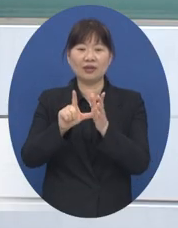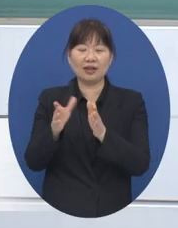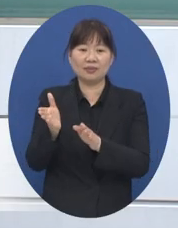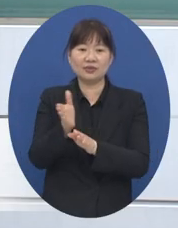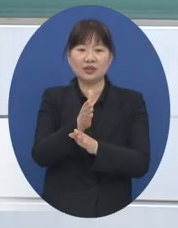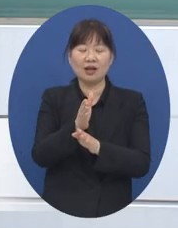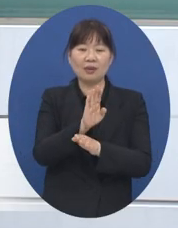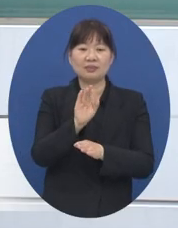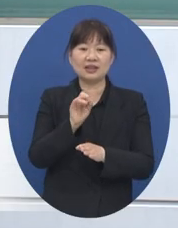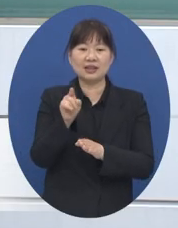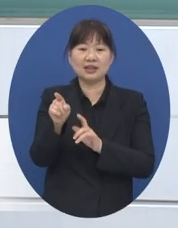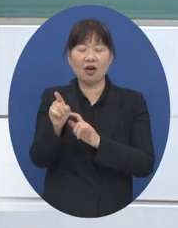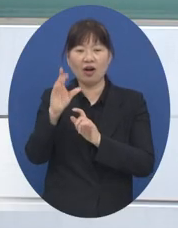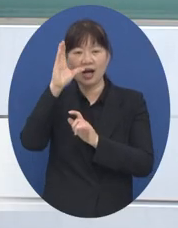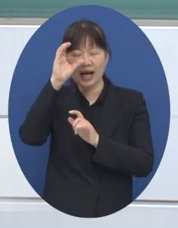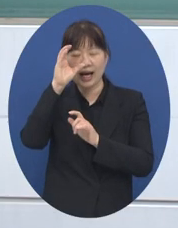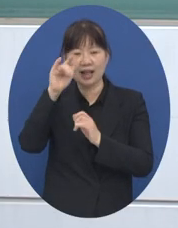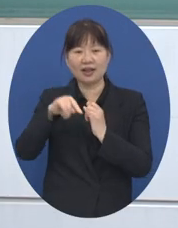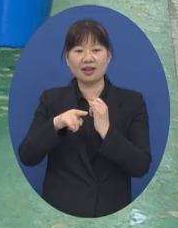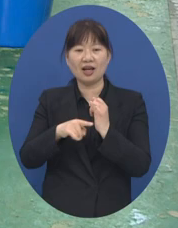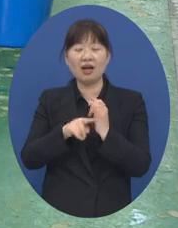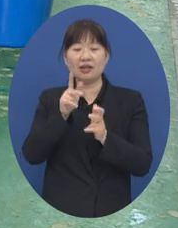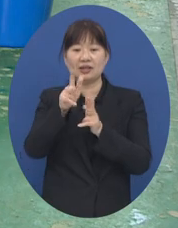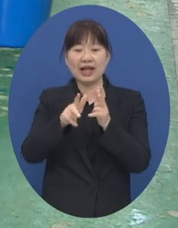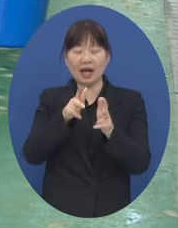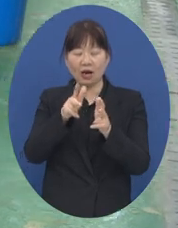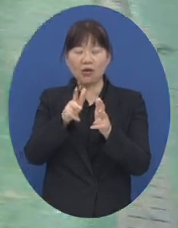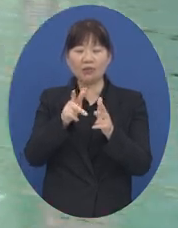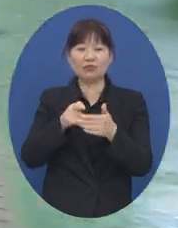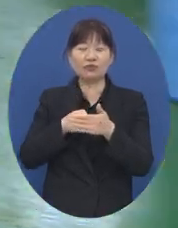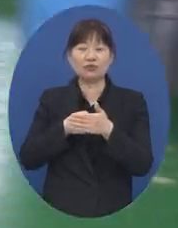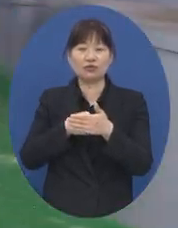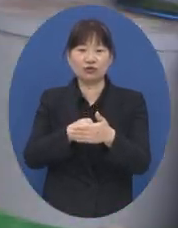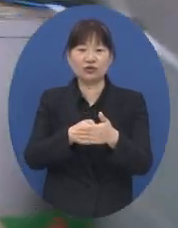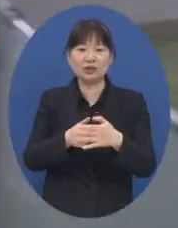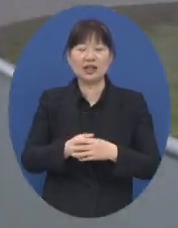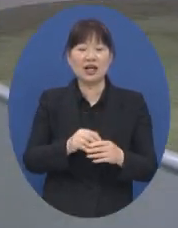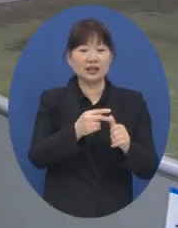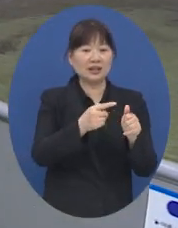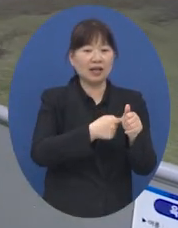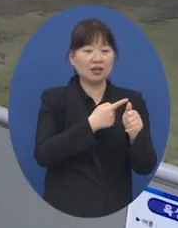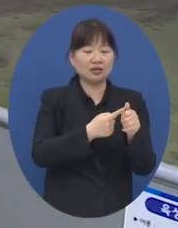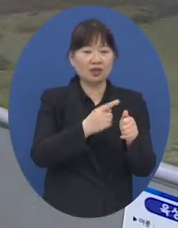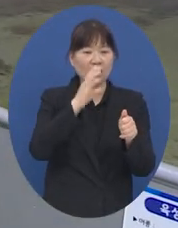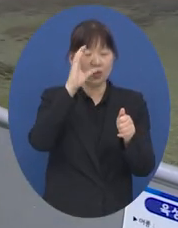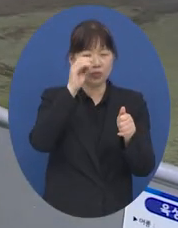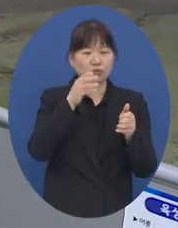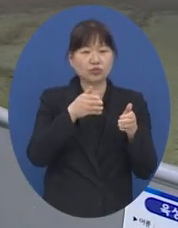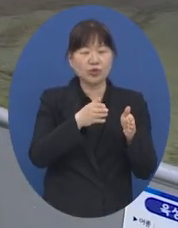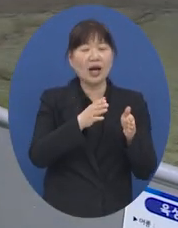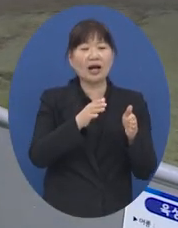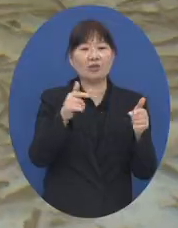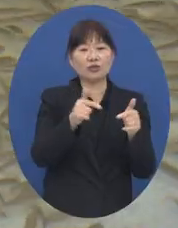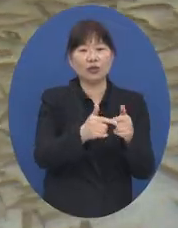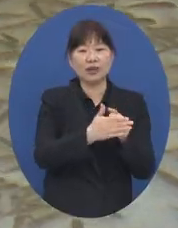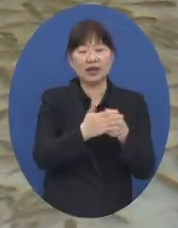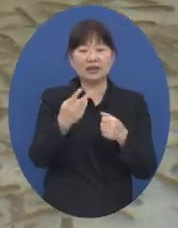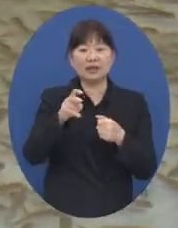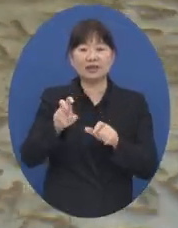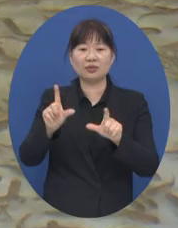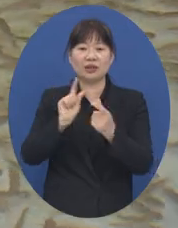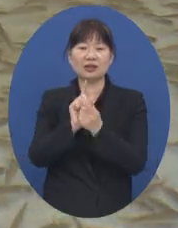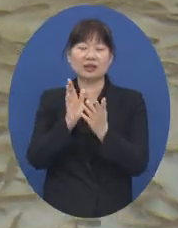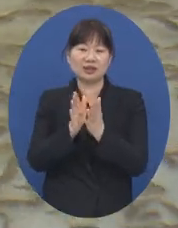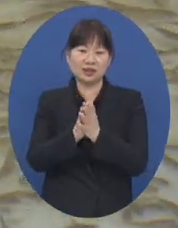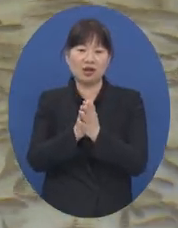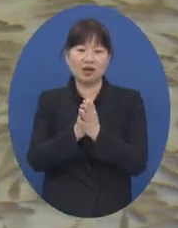1990년대부터 빙어 수정란 이식 사업을 추진. 자연 상태에서는 빙어 수정란의 부화율이 낮아 2020년부터는